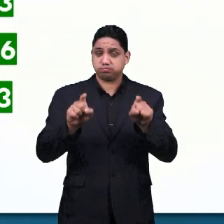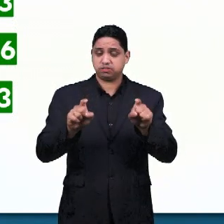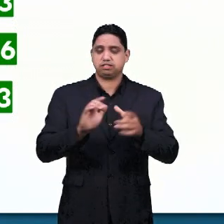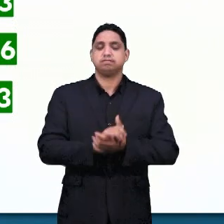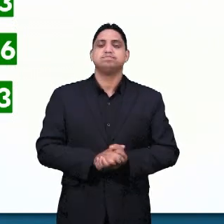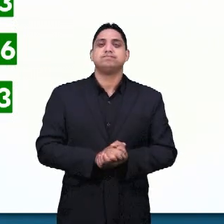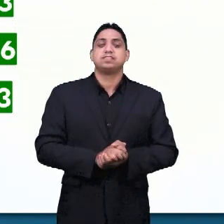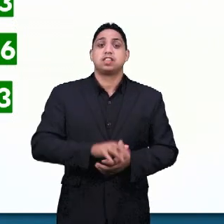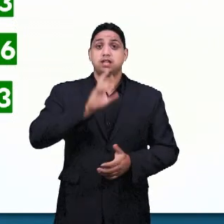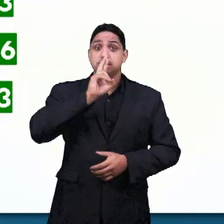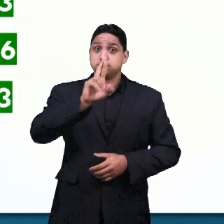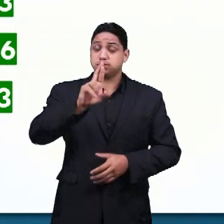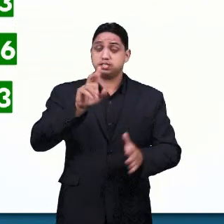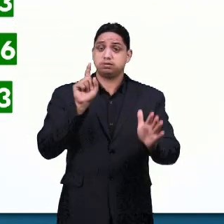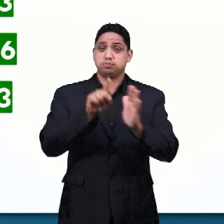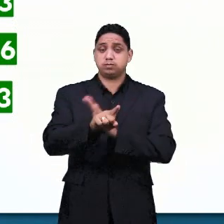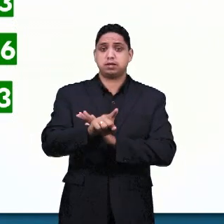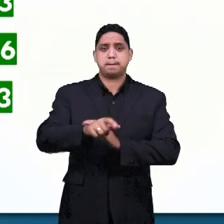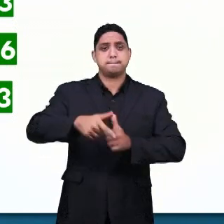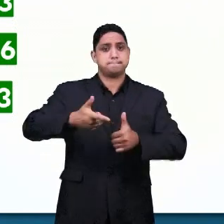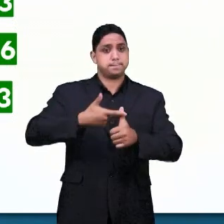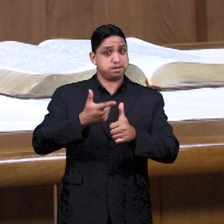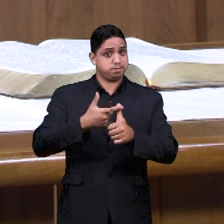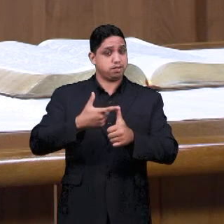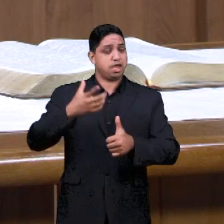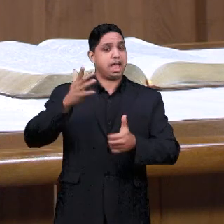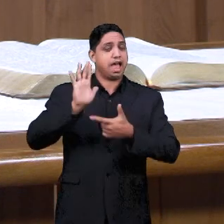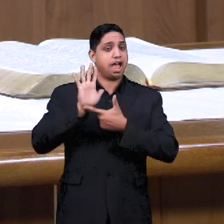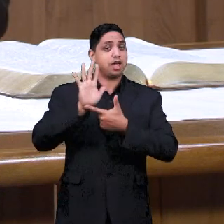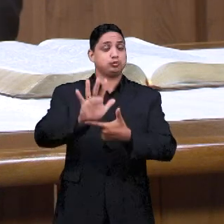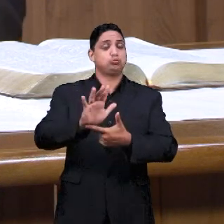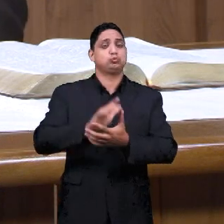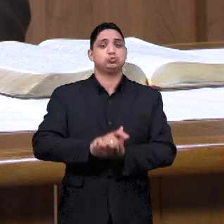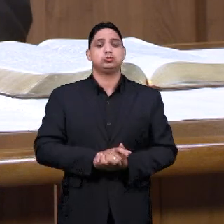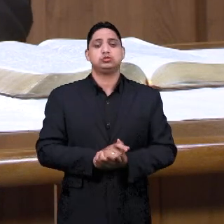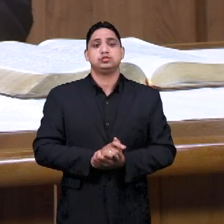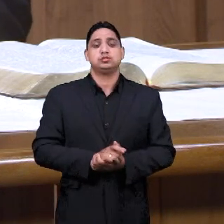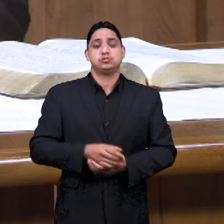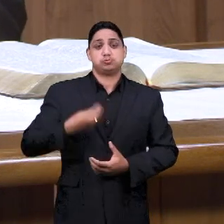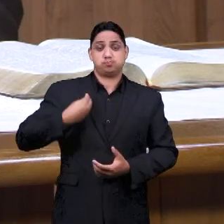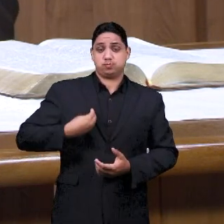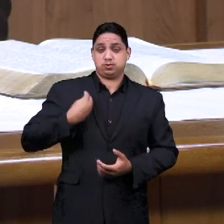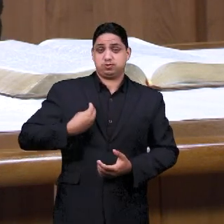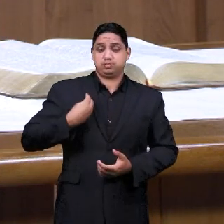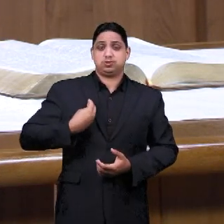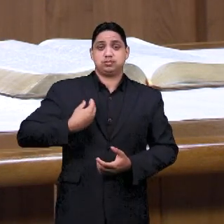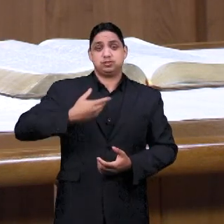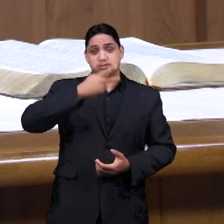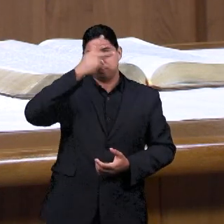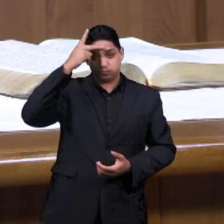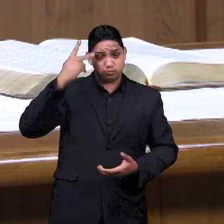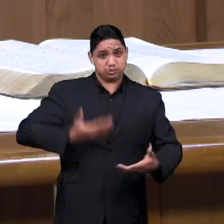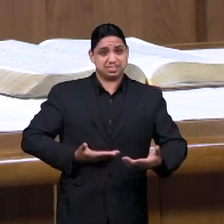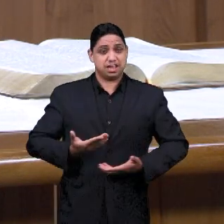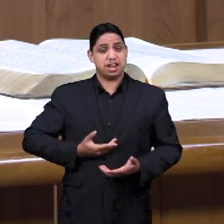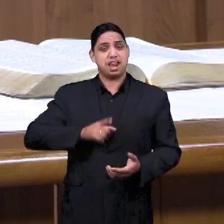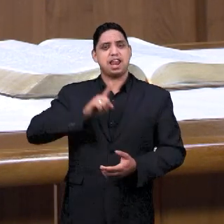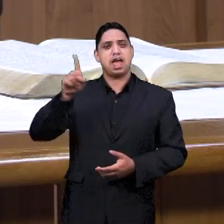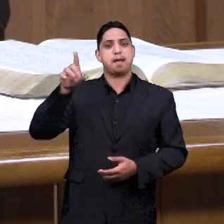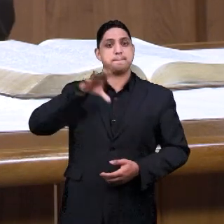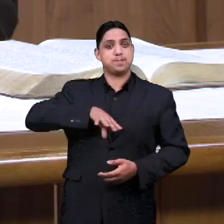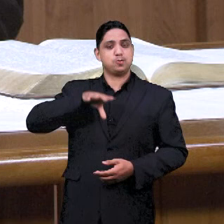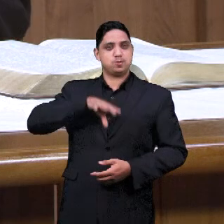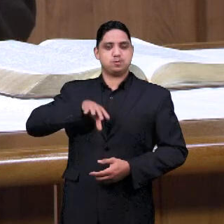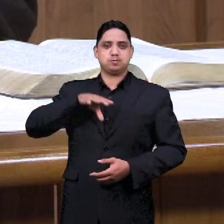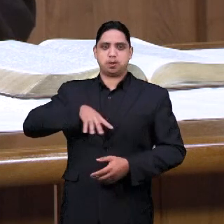question, nous allons compter tout d'abord avec la participation de notre frère de Portugal. Notre frère de